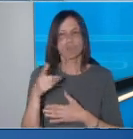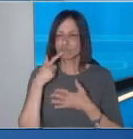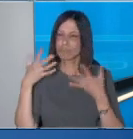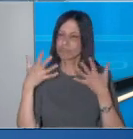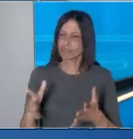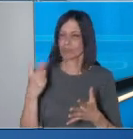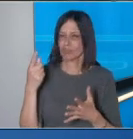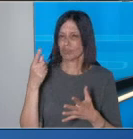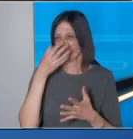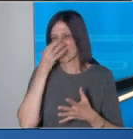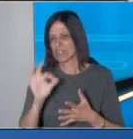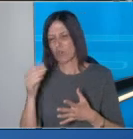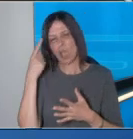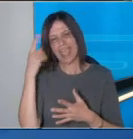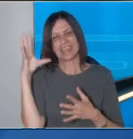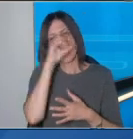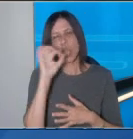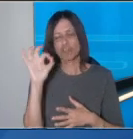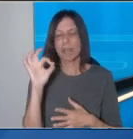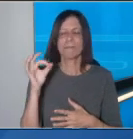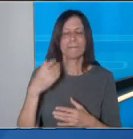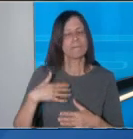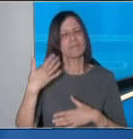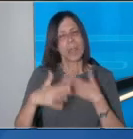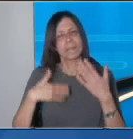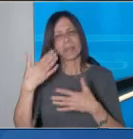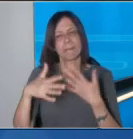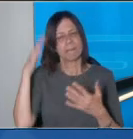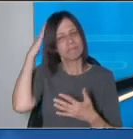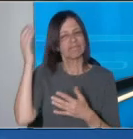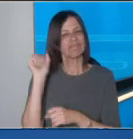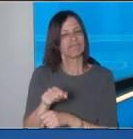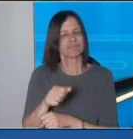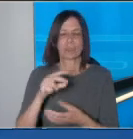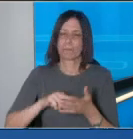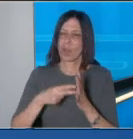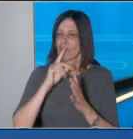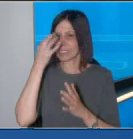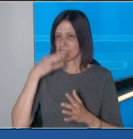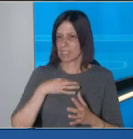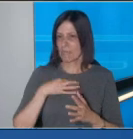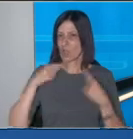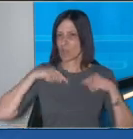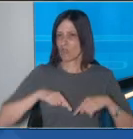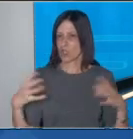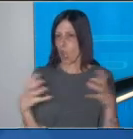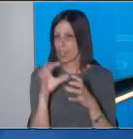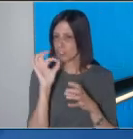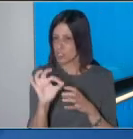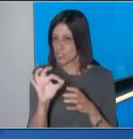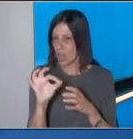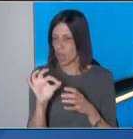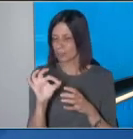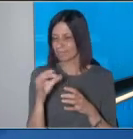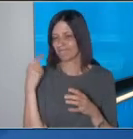את האידיאולוגיה שלהם. לימים בנט הזניח את הפוליטיקה ולא שם לב שיושבת ראש הקואליציה שלו חמקה לו